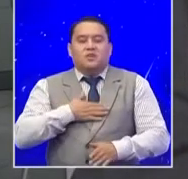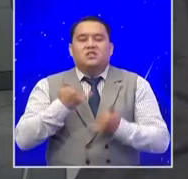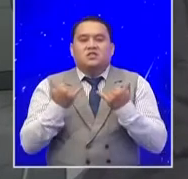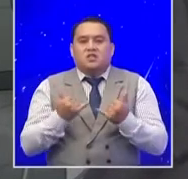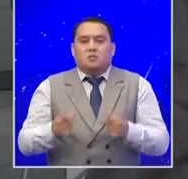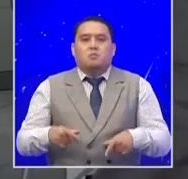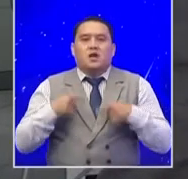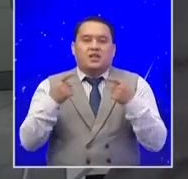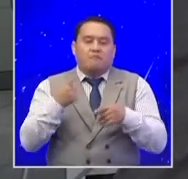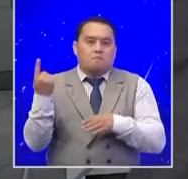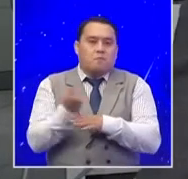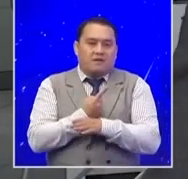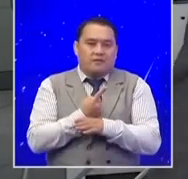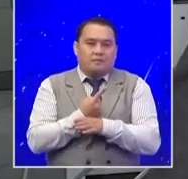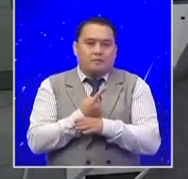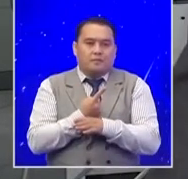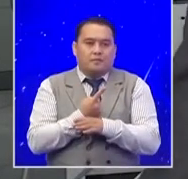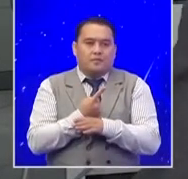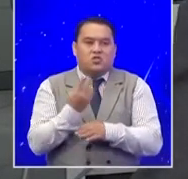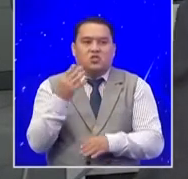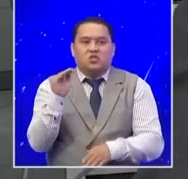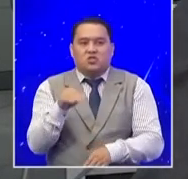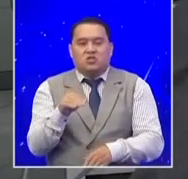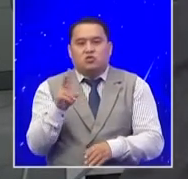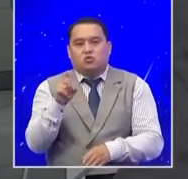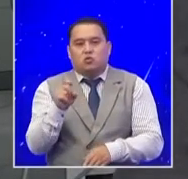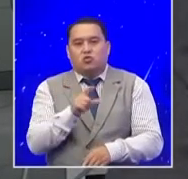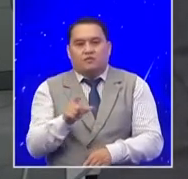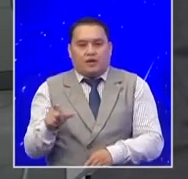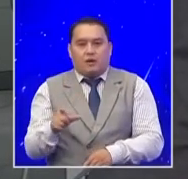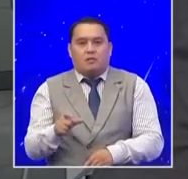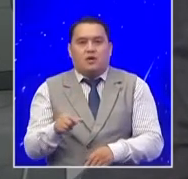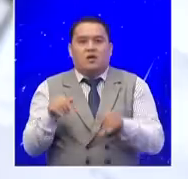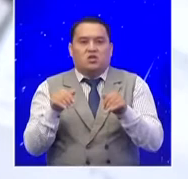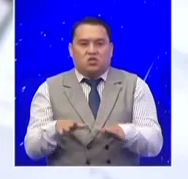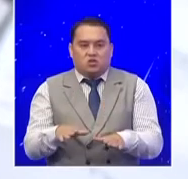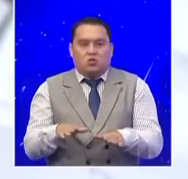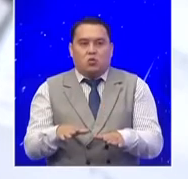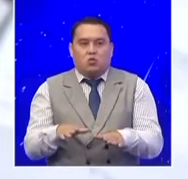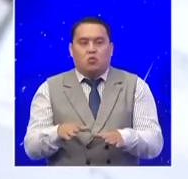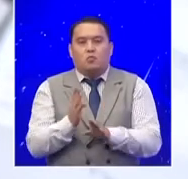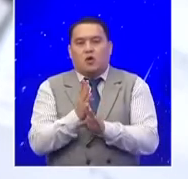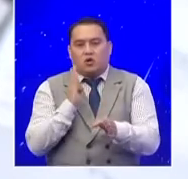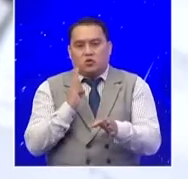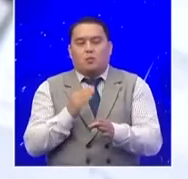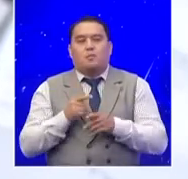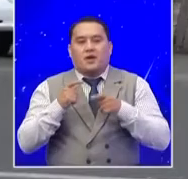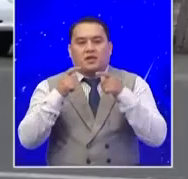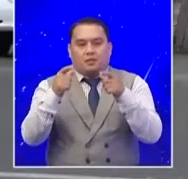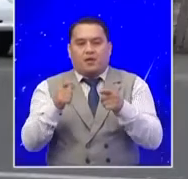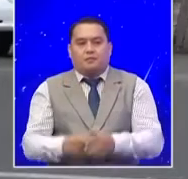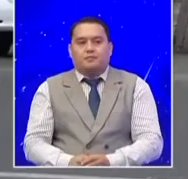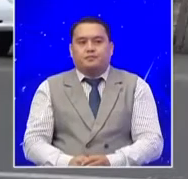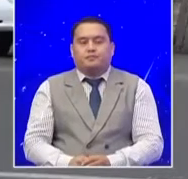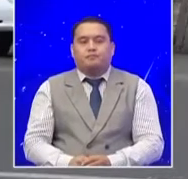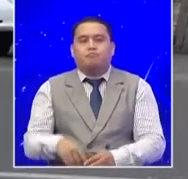этап будем отрабатывать вот эти 4100 человек, чтобы было все по очередности и поэтапно. По